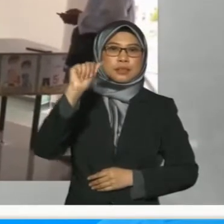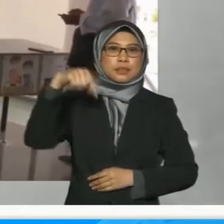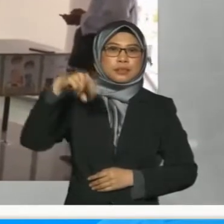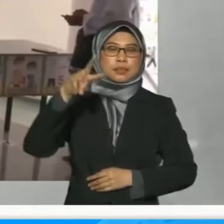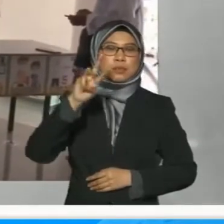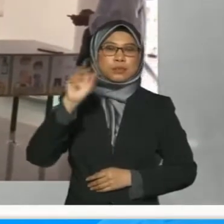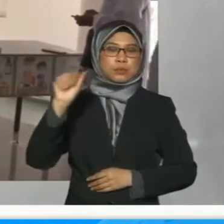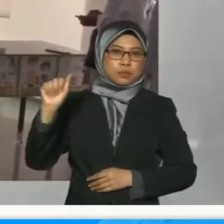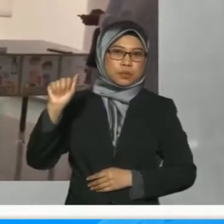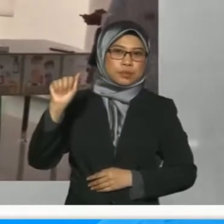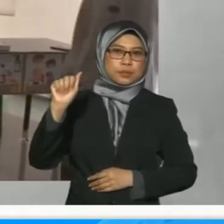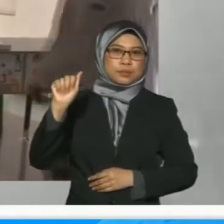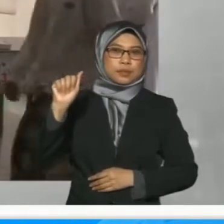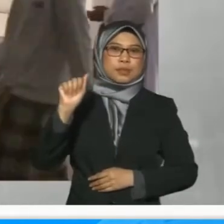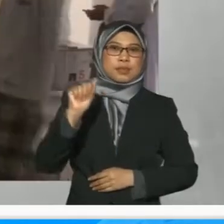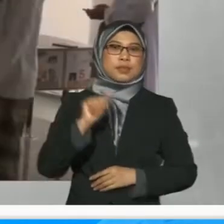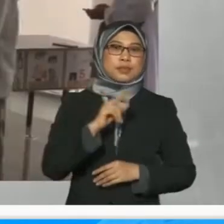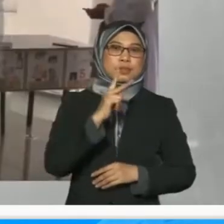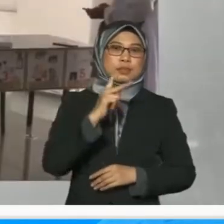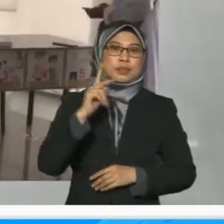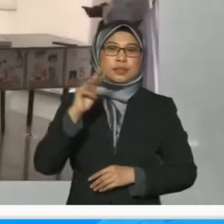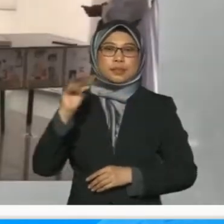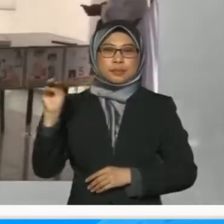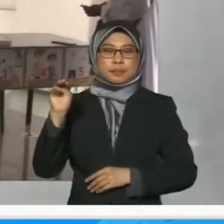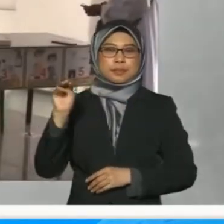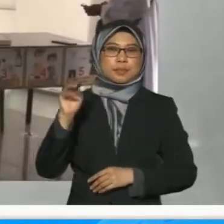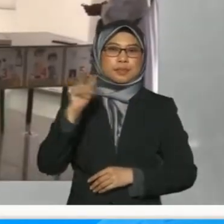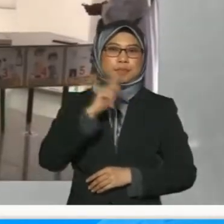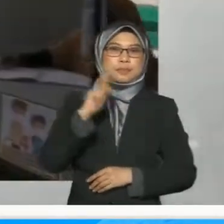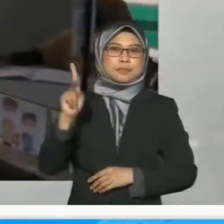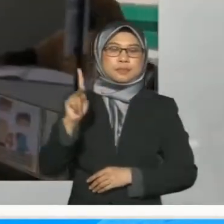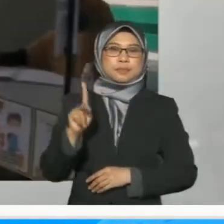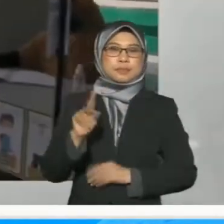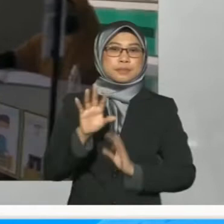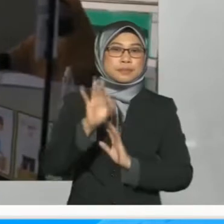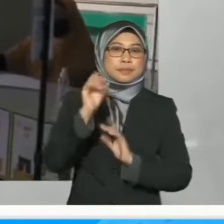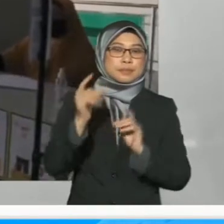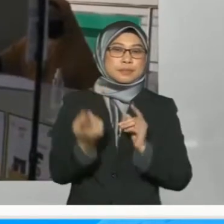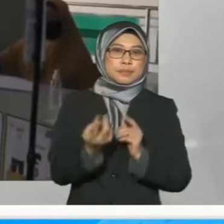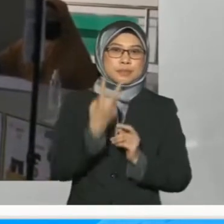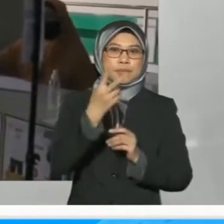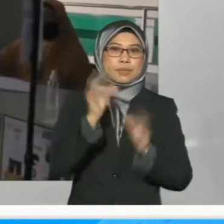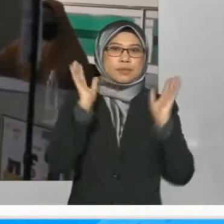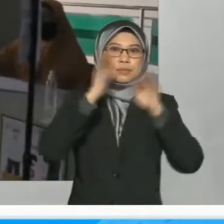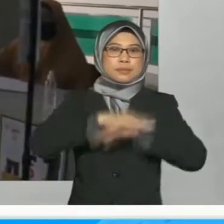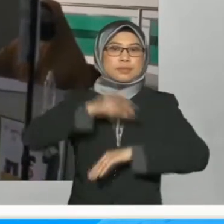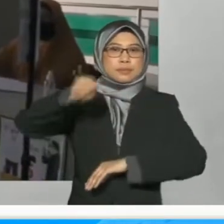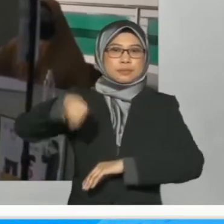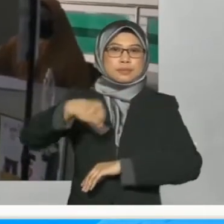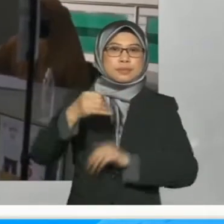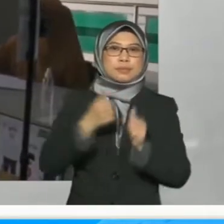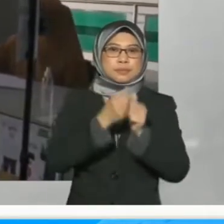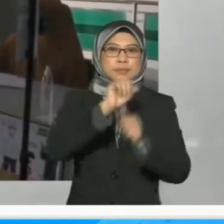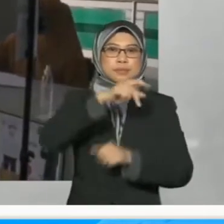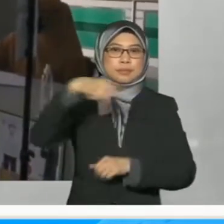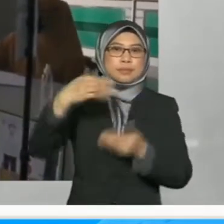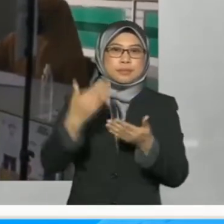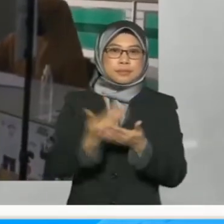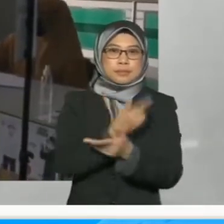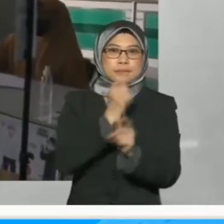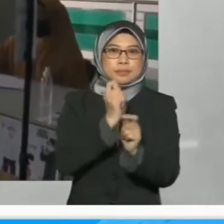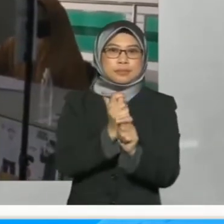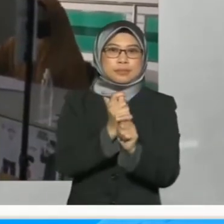bersepadu Kementerian komunikasi dan multimedia di Kota Kinabalu mendapati salat Jumat dilaksanakan mengikuti Sophie terbaru